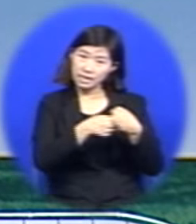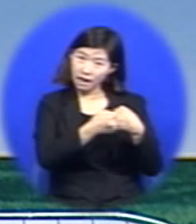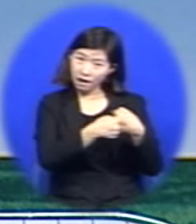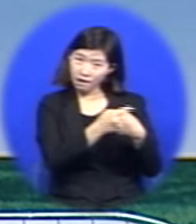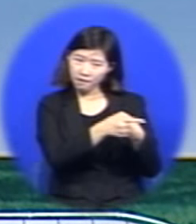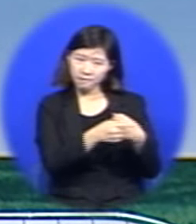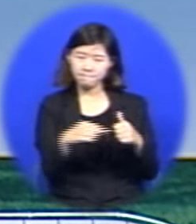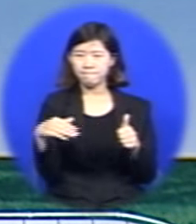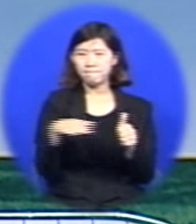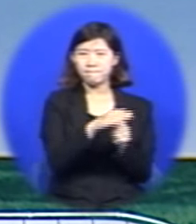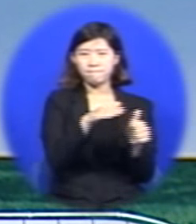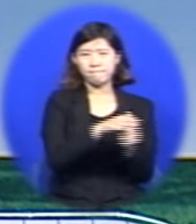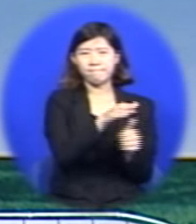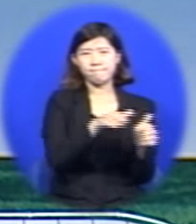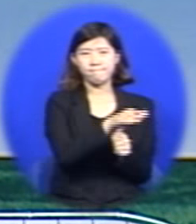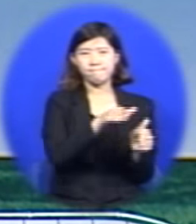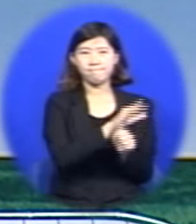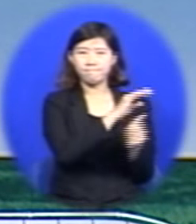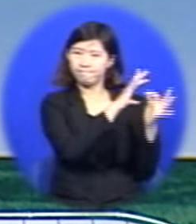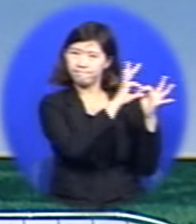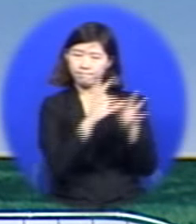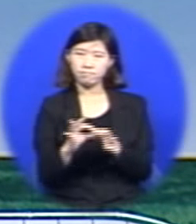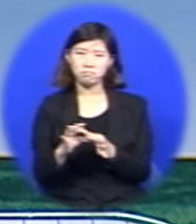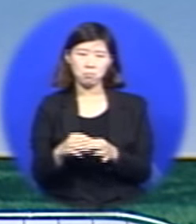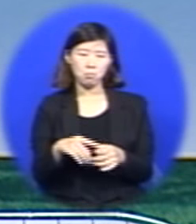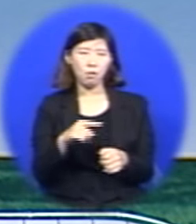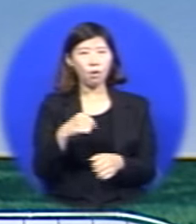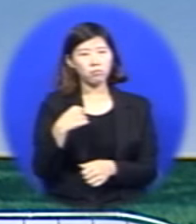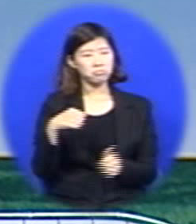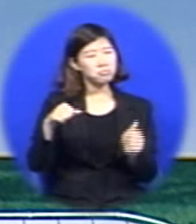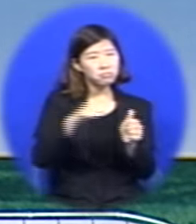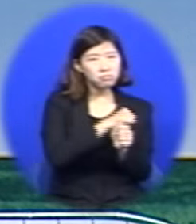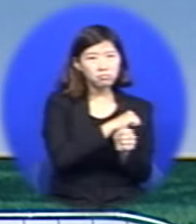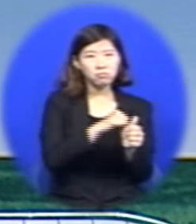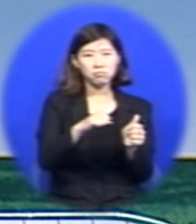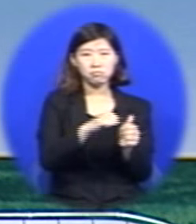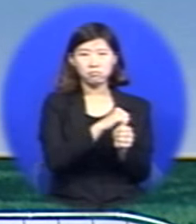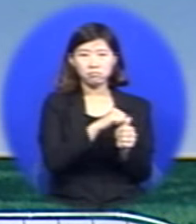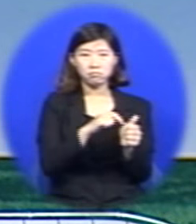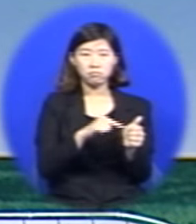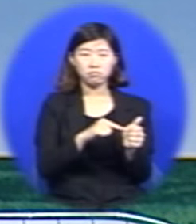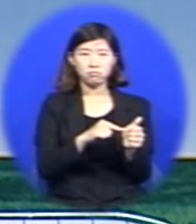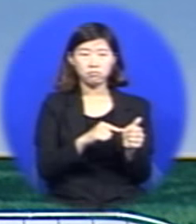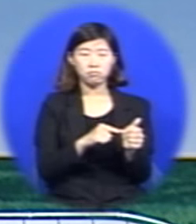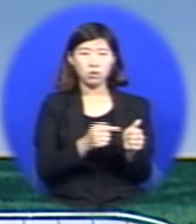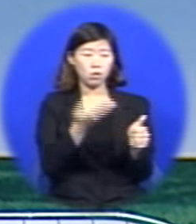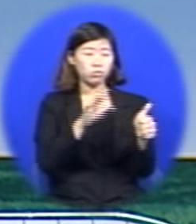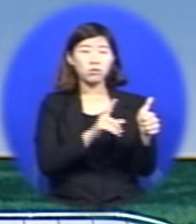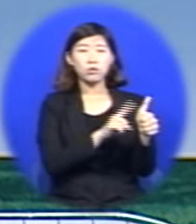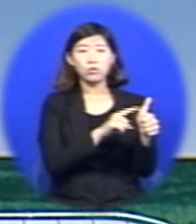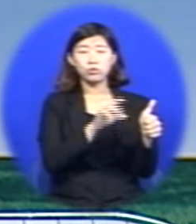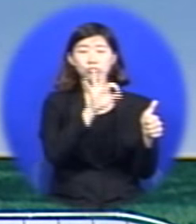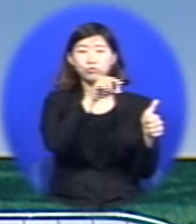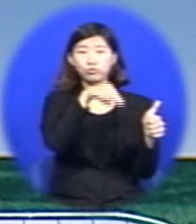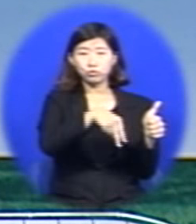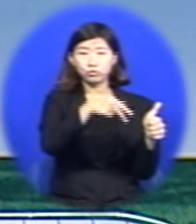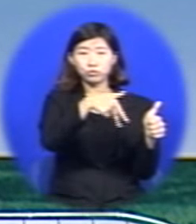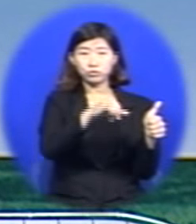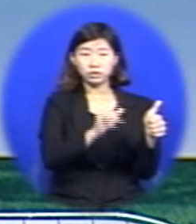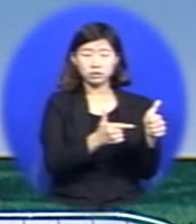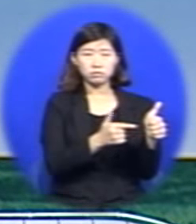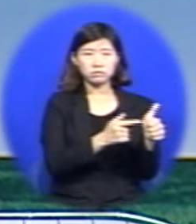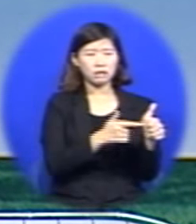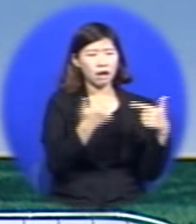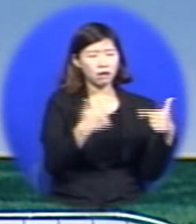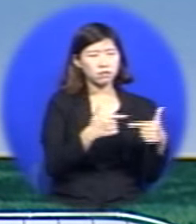유진 피터슨을 괴롭히는 거예요. 때립니다. 근데 이 유진 피터슨은 항상 말씀을 듣기를 핍박하는